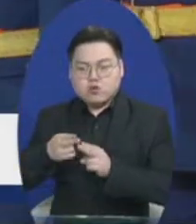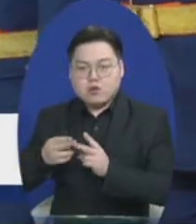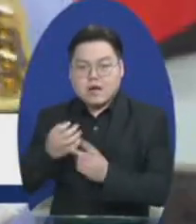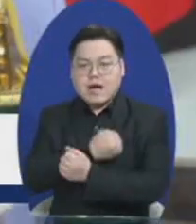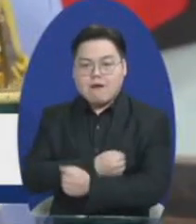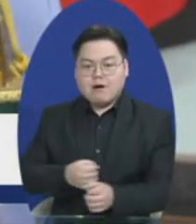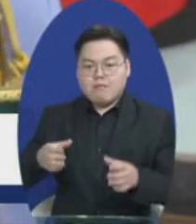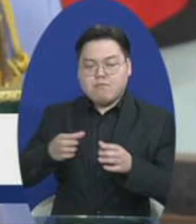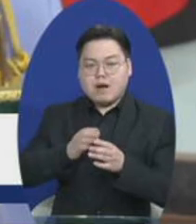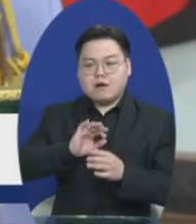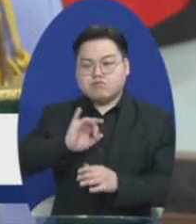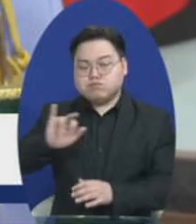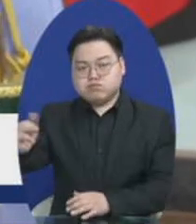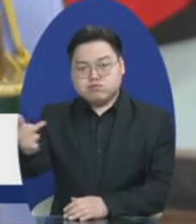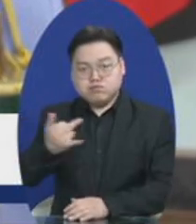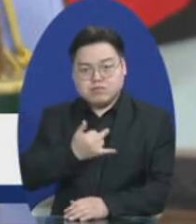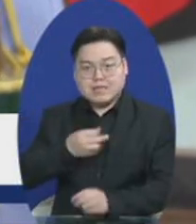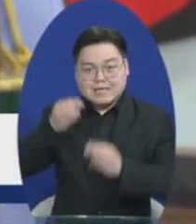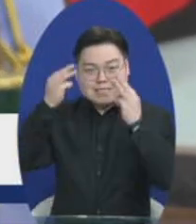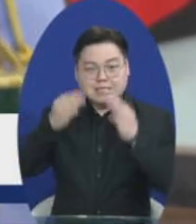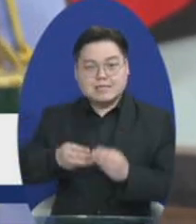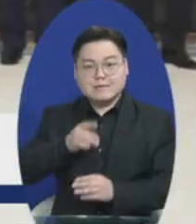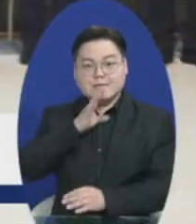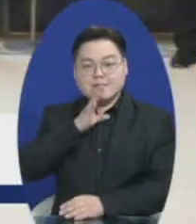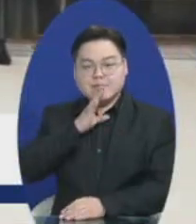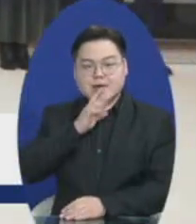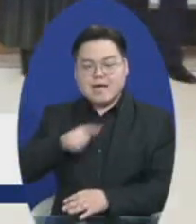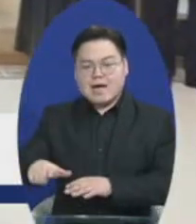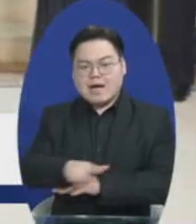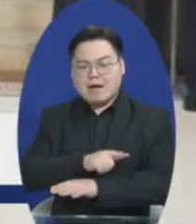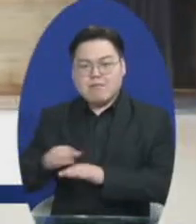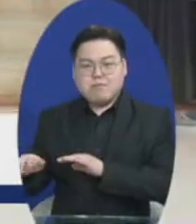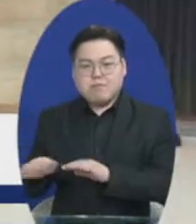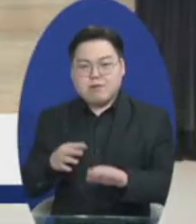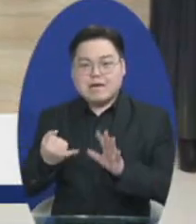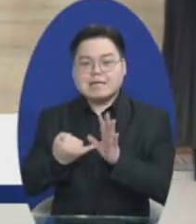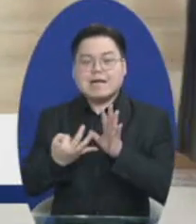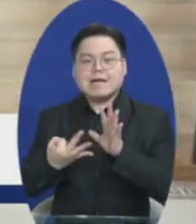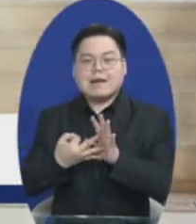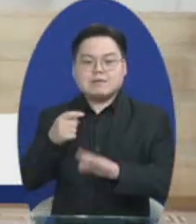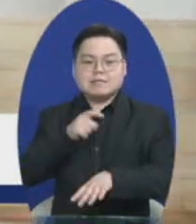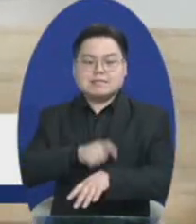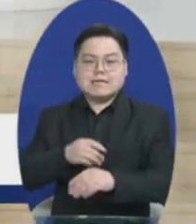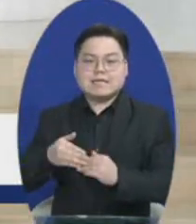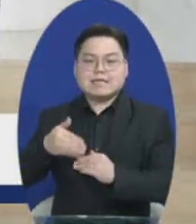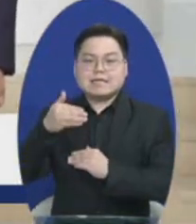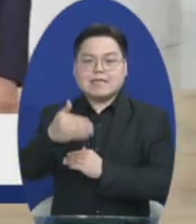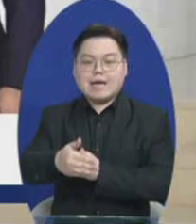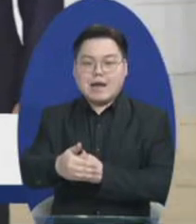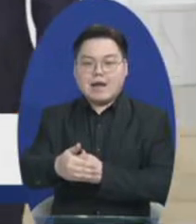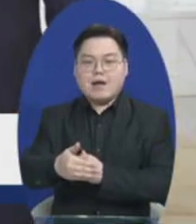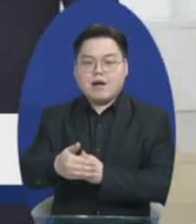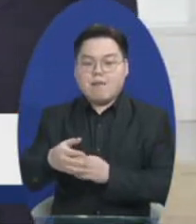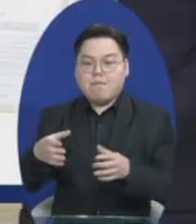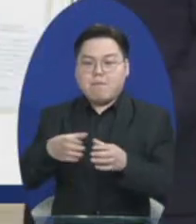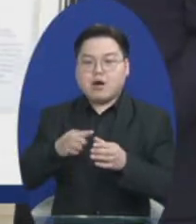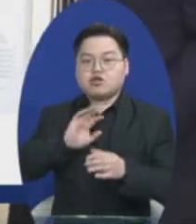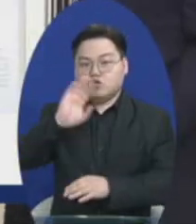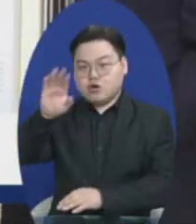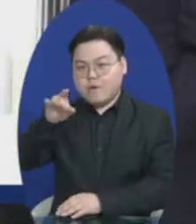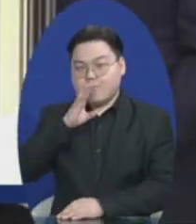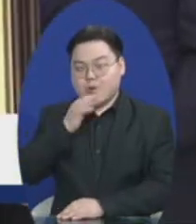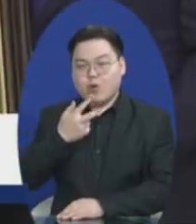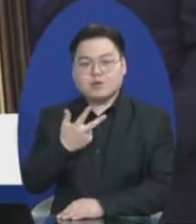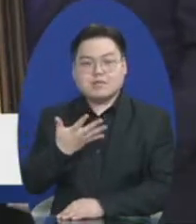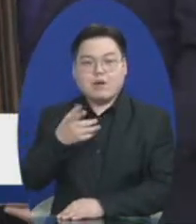баг илгээх шийдвэр гаргасны дагуу газар хөдлөлт босноос 68 цагийн дараа ирэн хайх аврах багийг томилсон юм. Нийтдээ 35